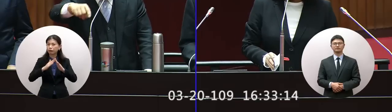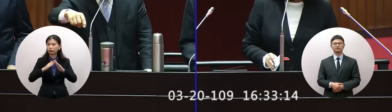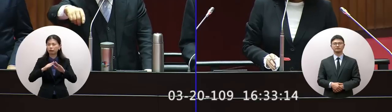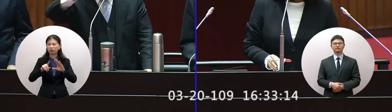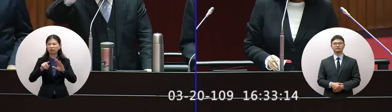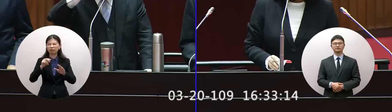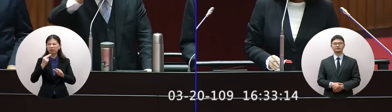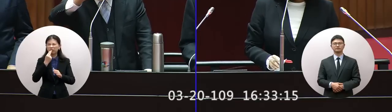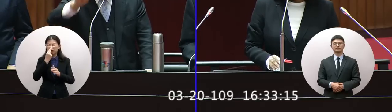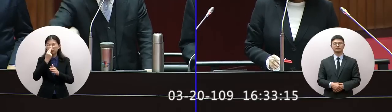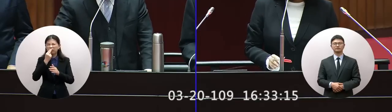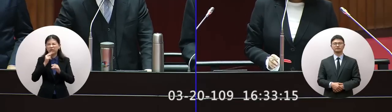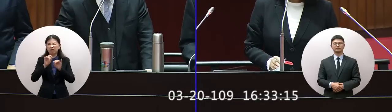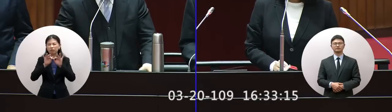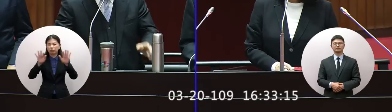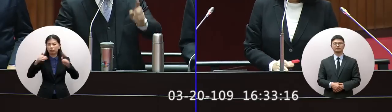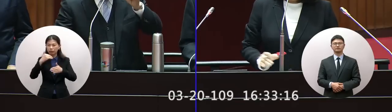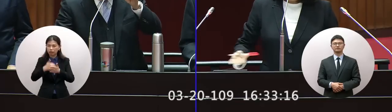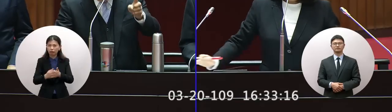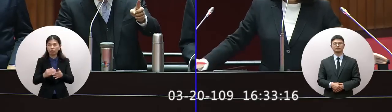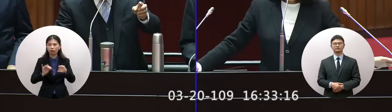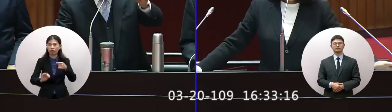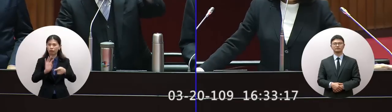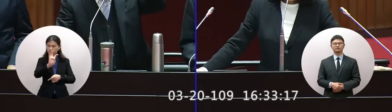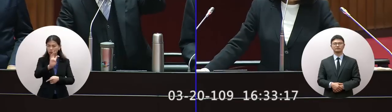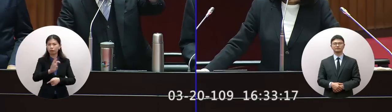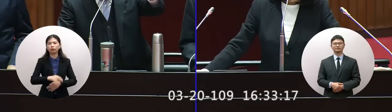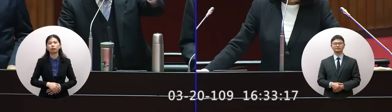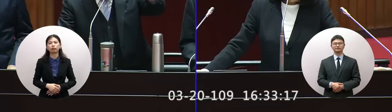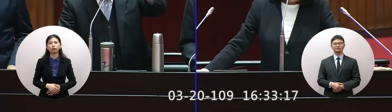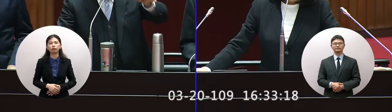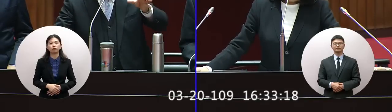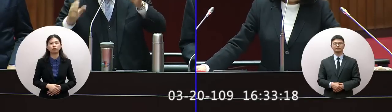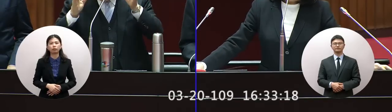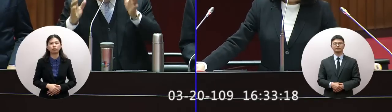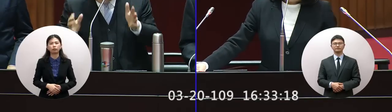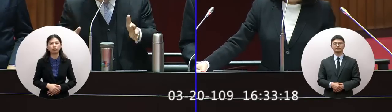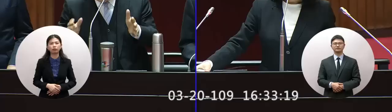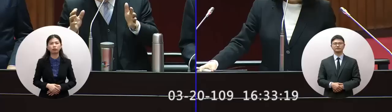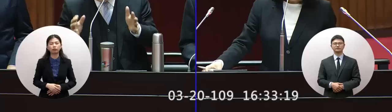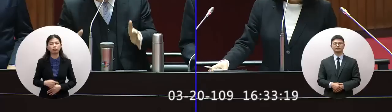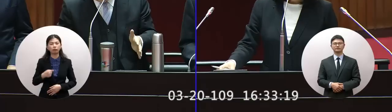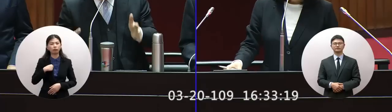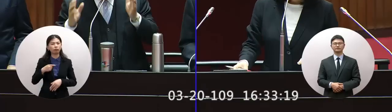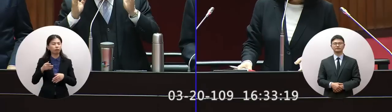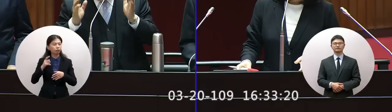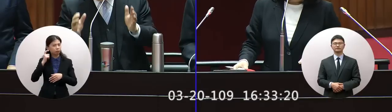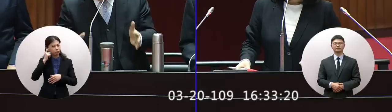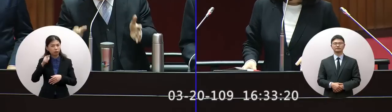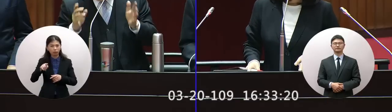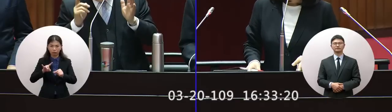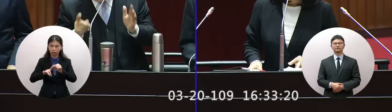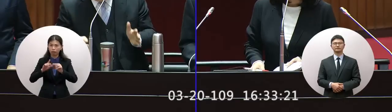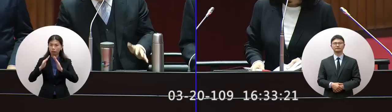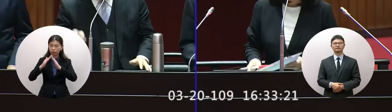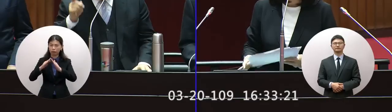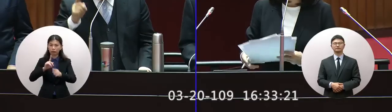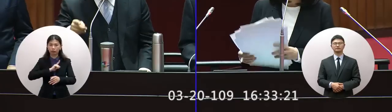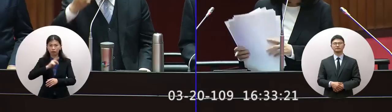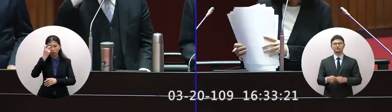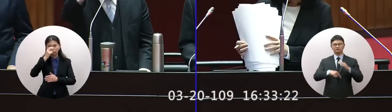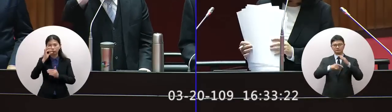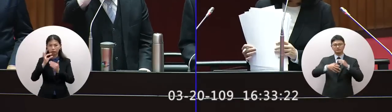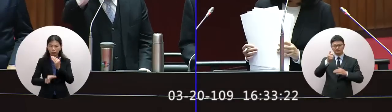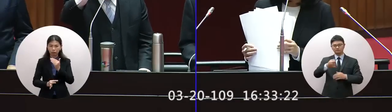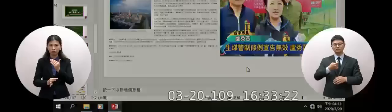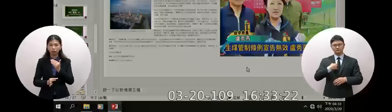空污改善达40%，而我们对于 台中市的这个自治条例里面，